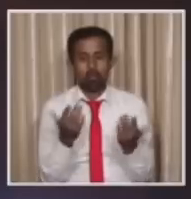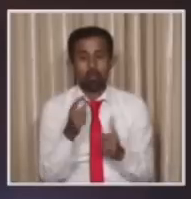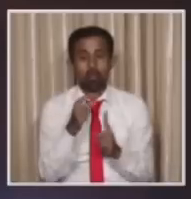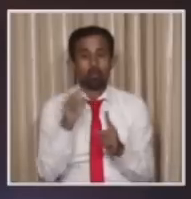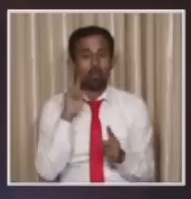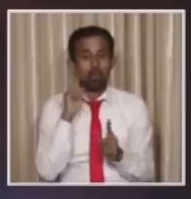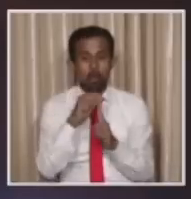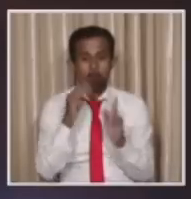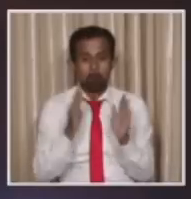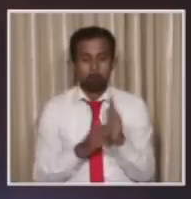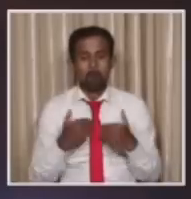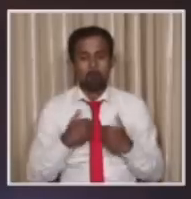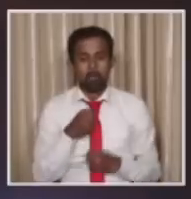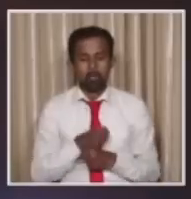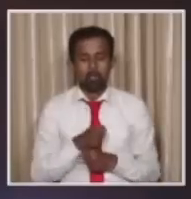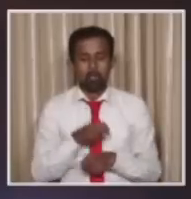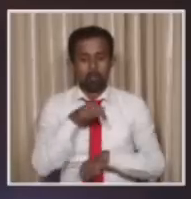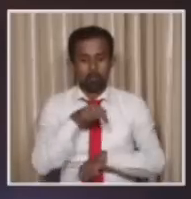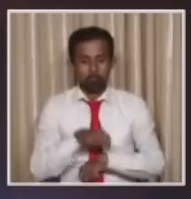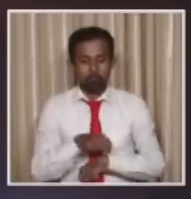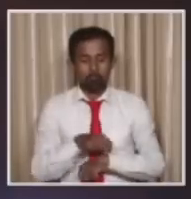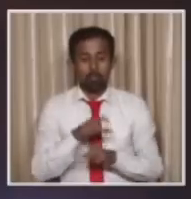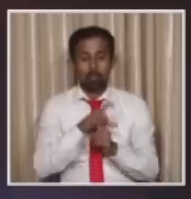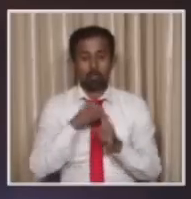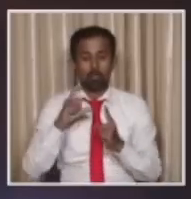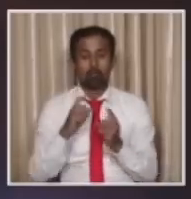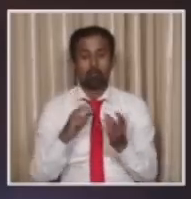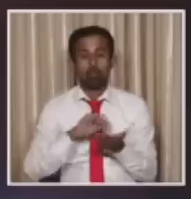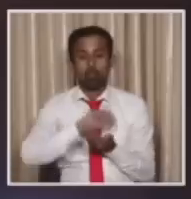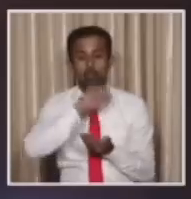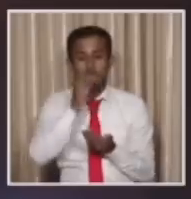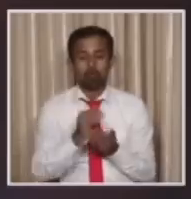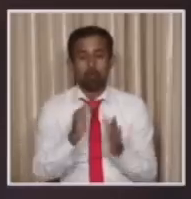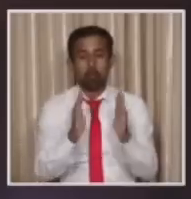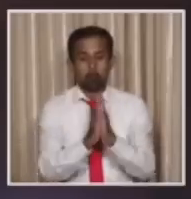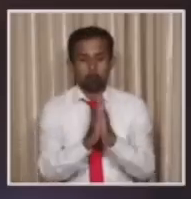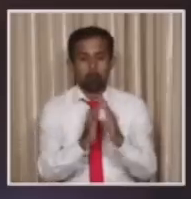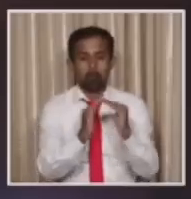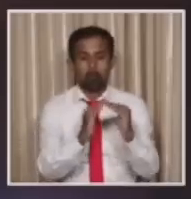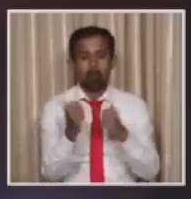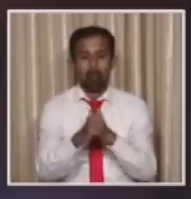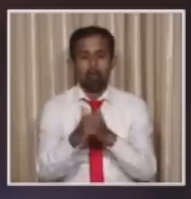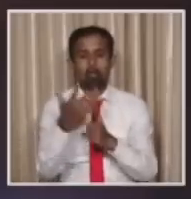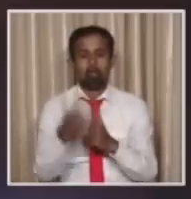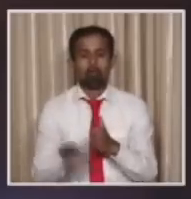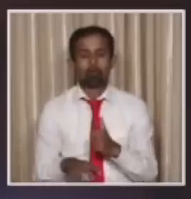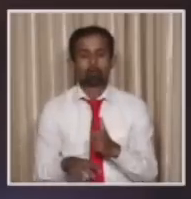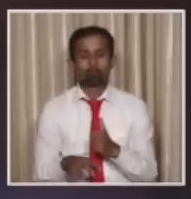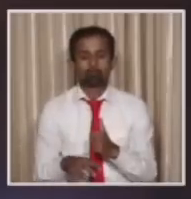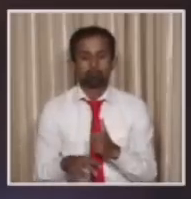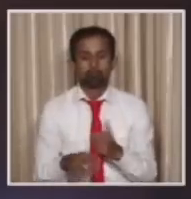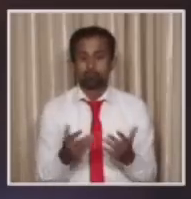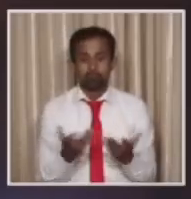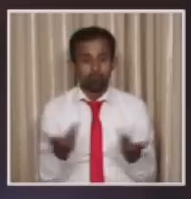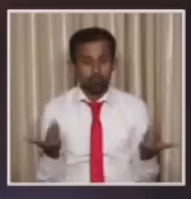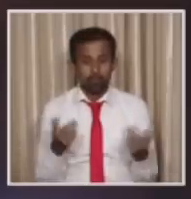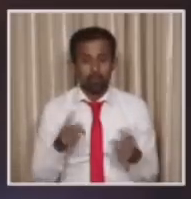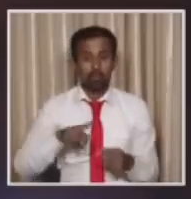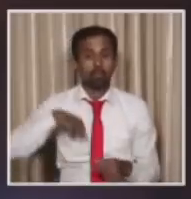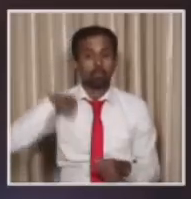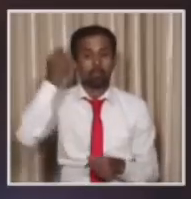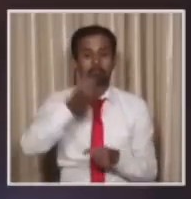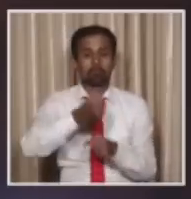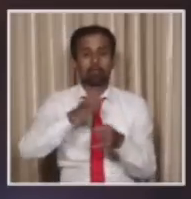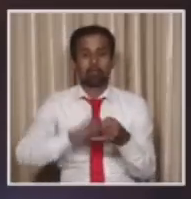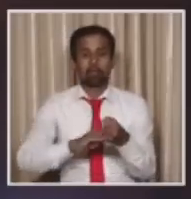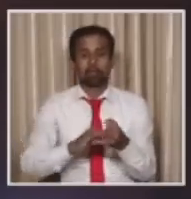ගාලේ අපි ආණ්ඩුවේ ඉන්නකොට අපි ඒ සංස්කෘතික අරමුදු සල්ලි වලින් පන්සල් හැදුවා වගේ තරම්. එනිසා ඒ ඒක නොකරොත් ඊළඟ බාර ගමට යන්න